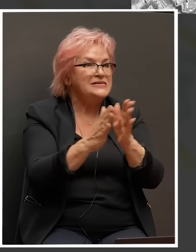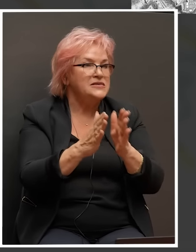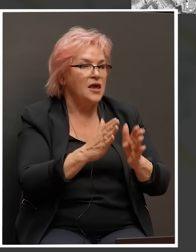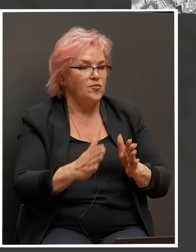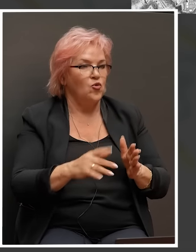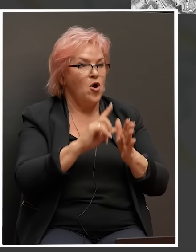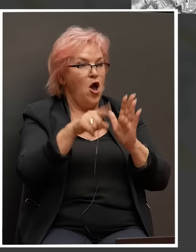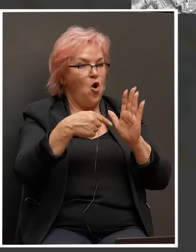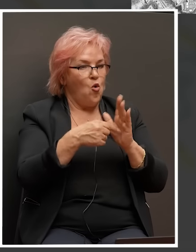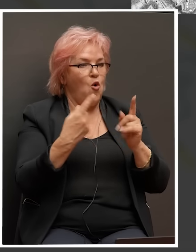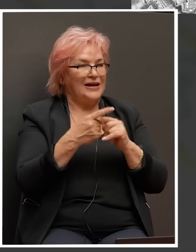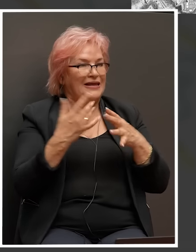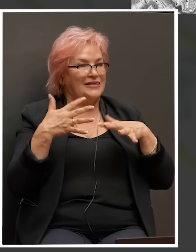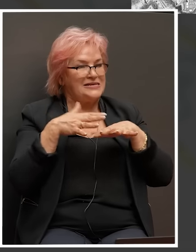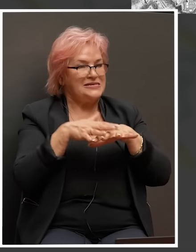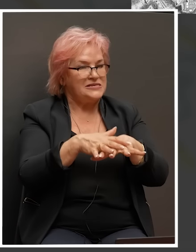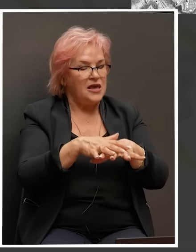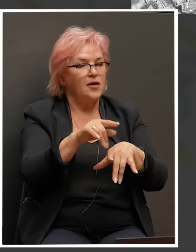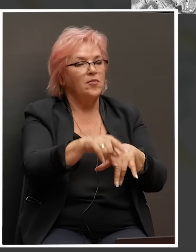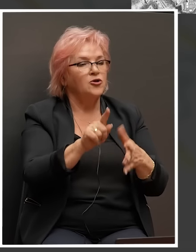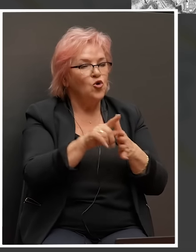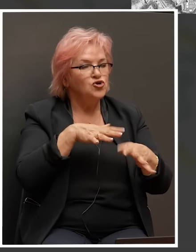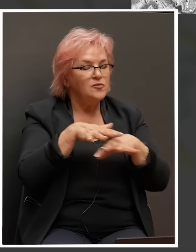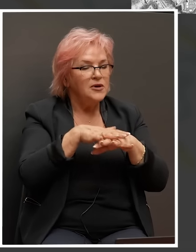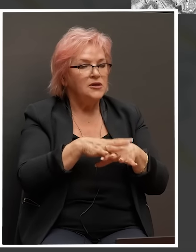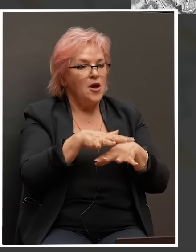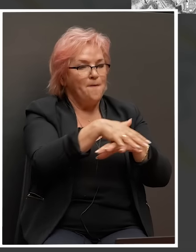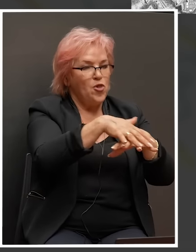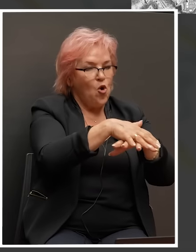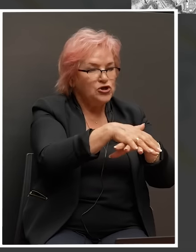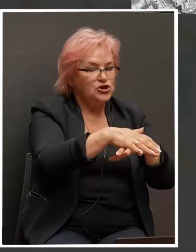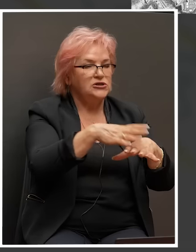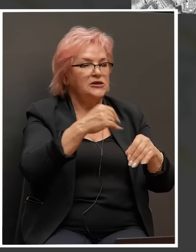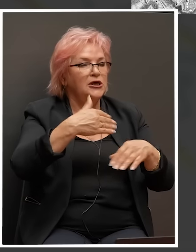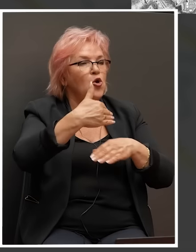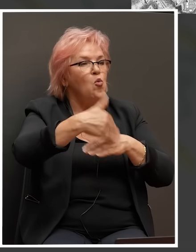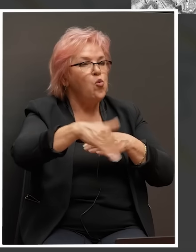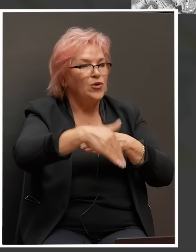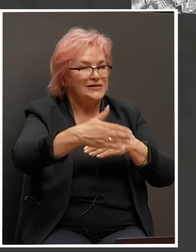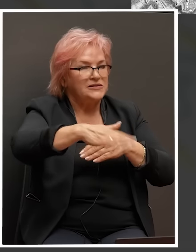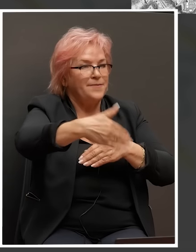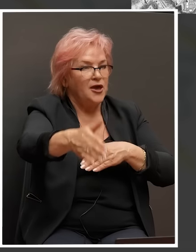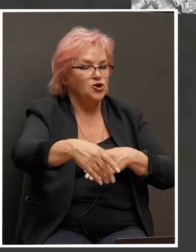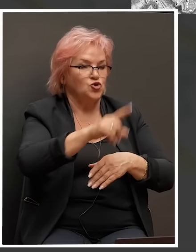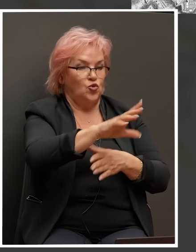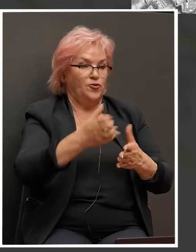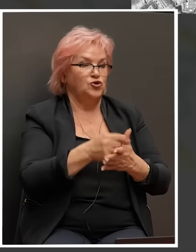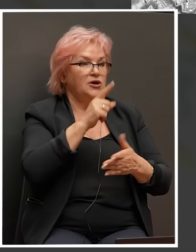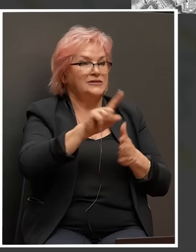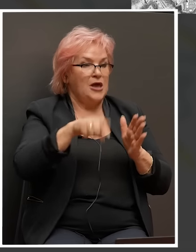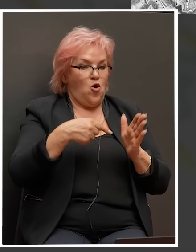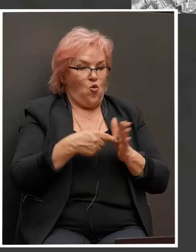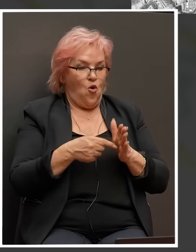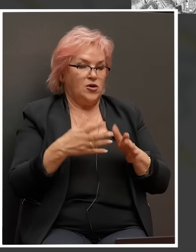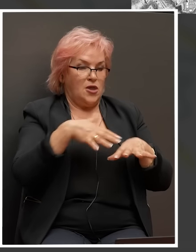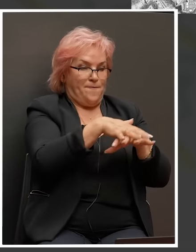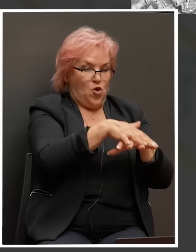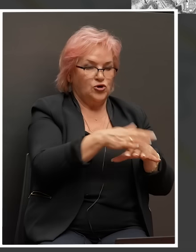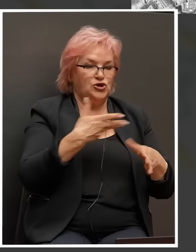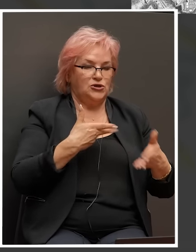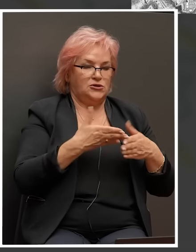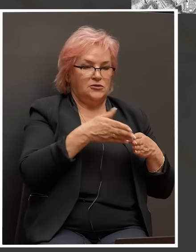Город – это система площадей и улиц между ними. И вы двигаетесь по городу от площади к